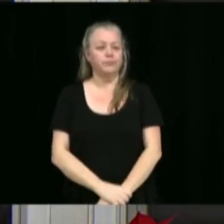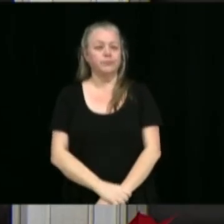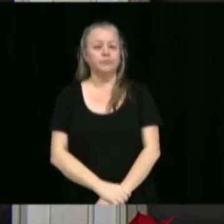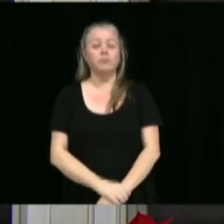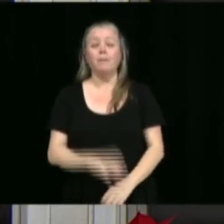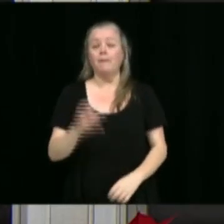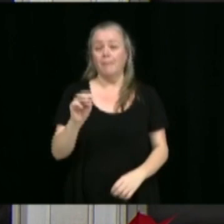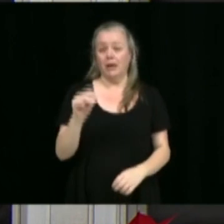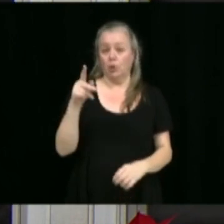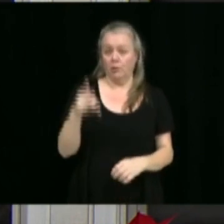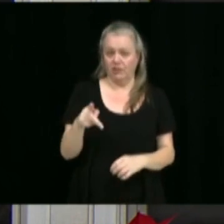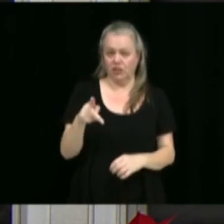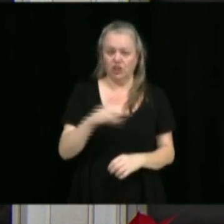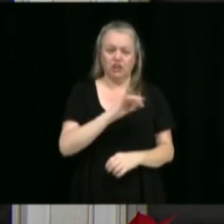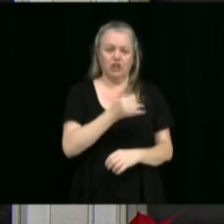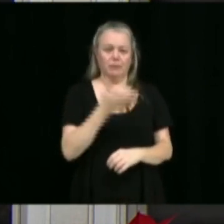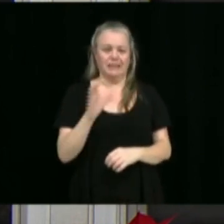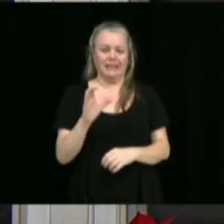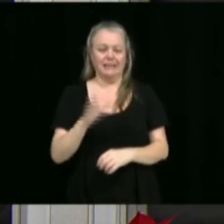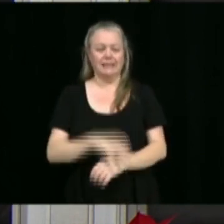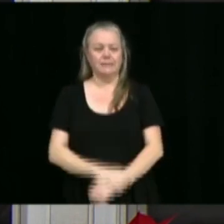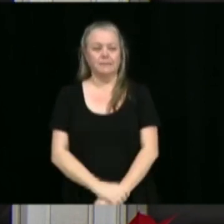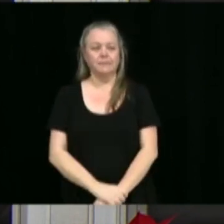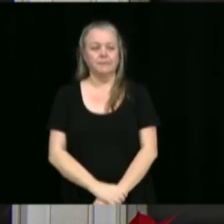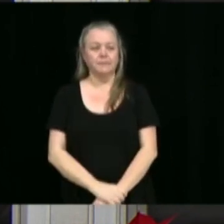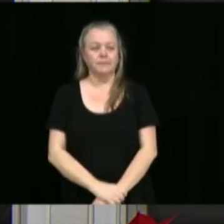Michael Provencher, James Casey.